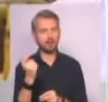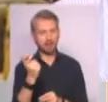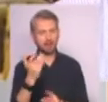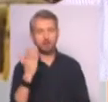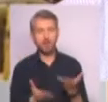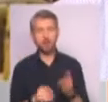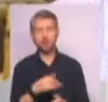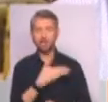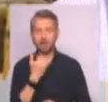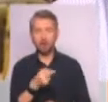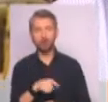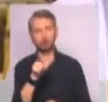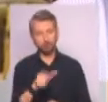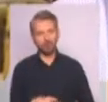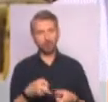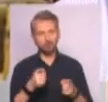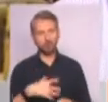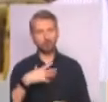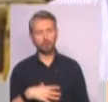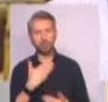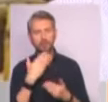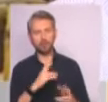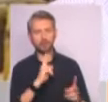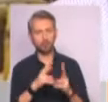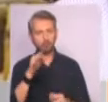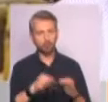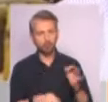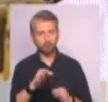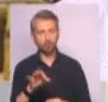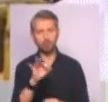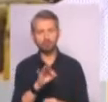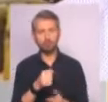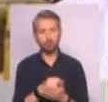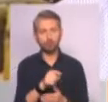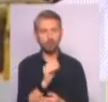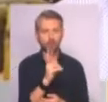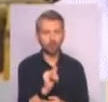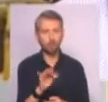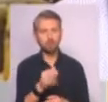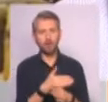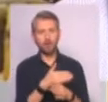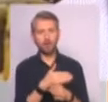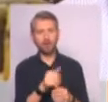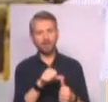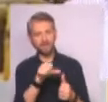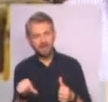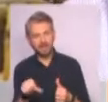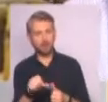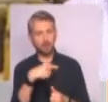Якщо їх немає, то людина дійсно змушена звернутися з позовом до суду до цього ЖЕКу про виділення цього лісового